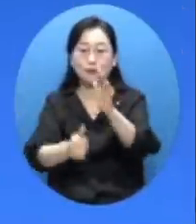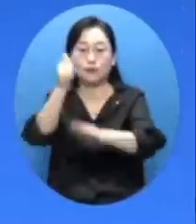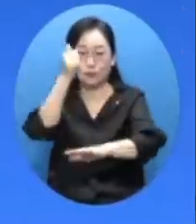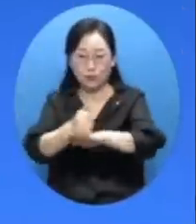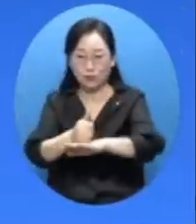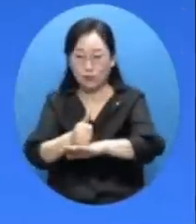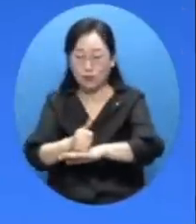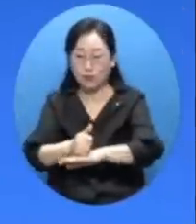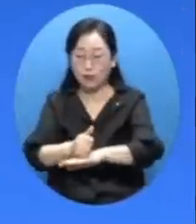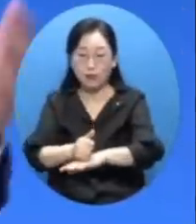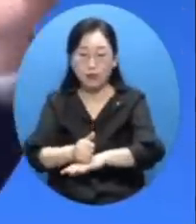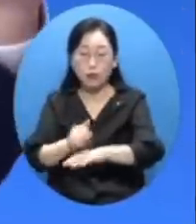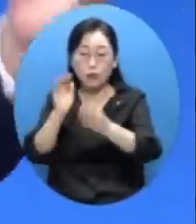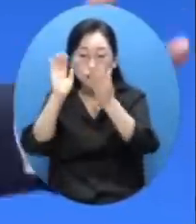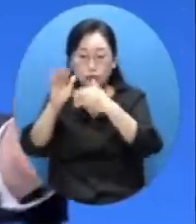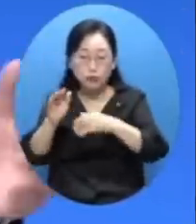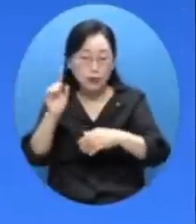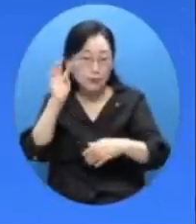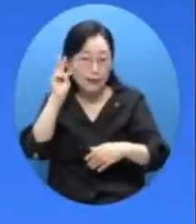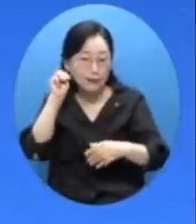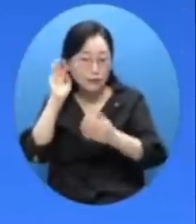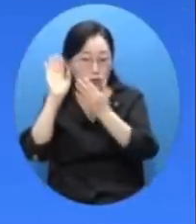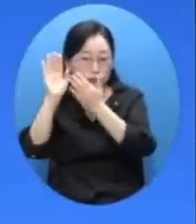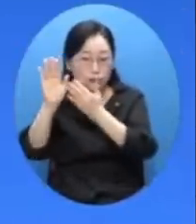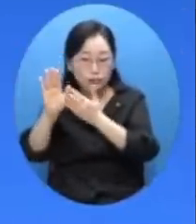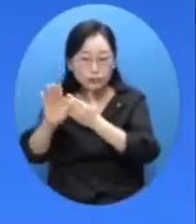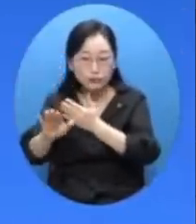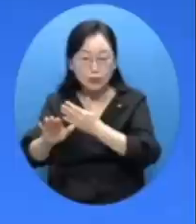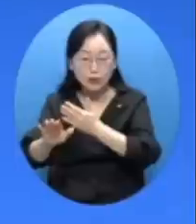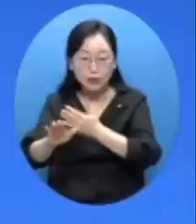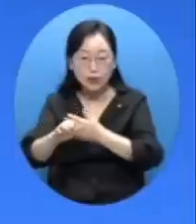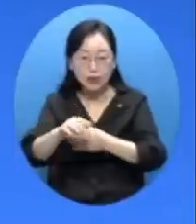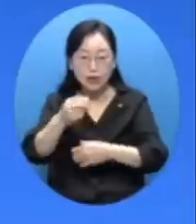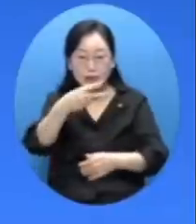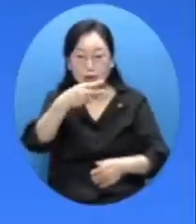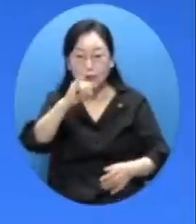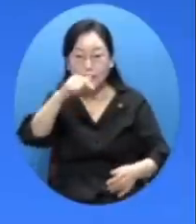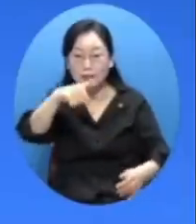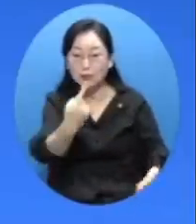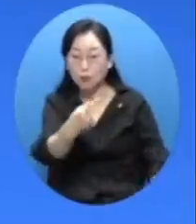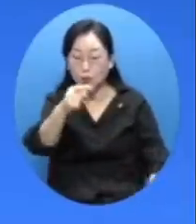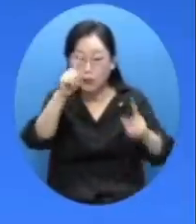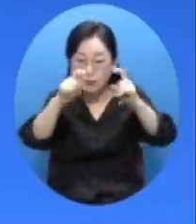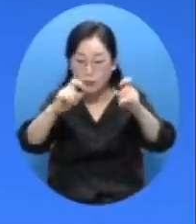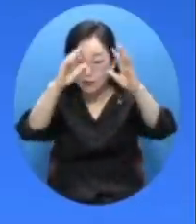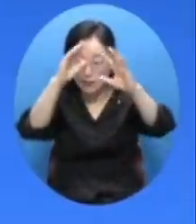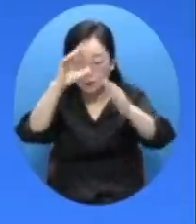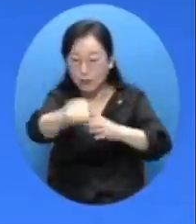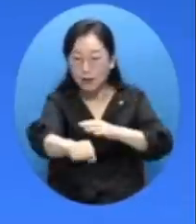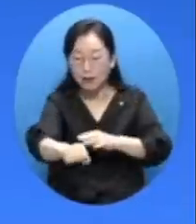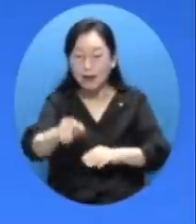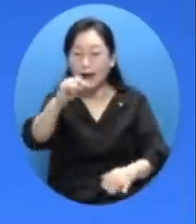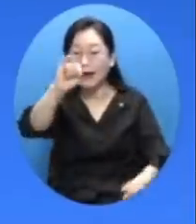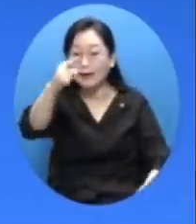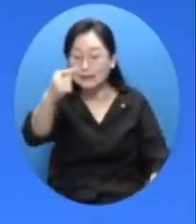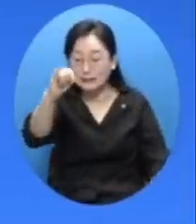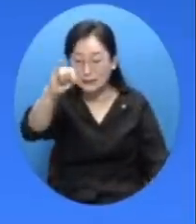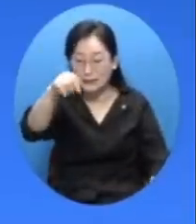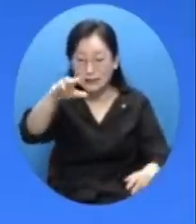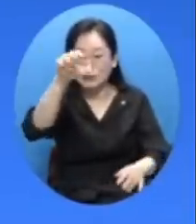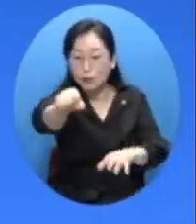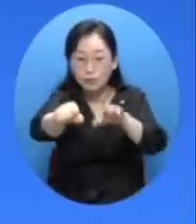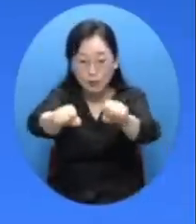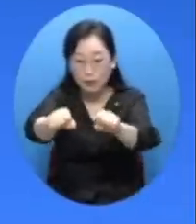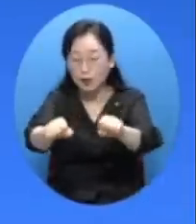며칠이 지나지도 않았는데 여리고를 무너뜨리고 아이성을 무너뜨리고 난 다음 그 다음 바로 옆에 있는 기본을 무너뜨려야